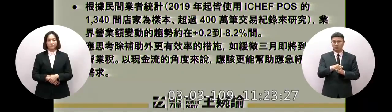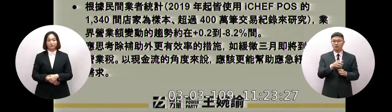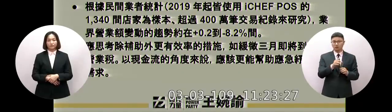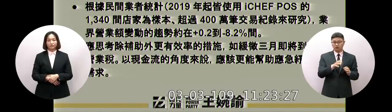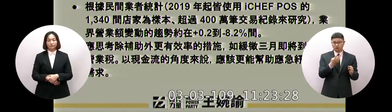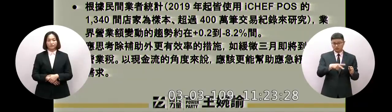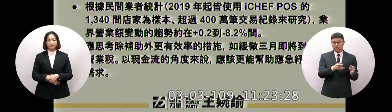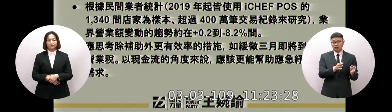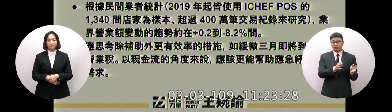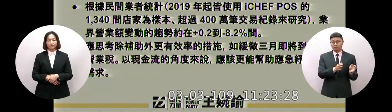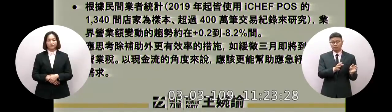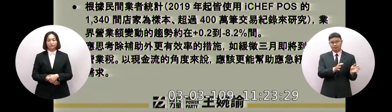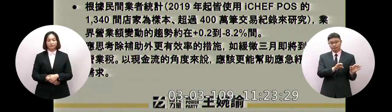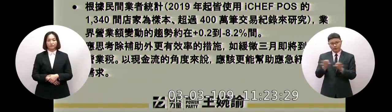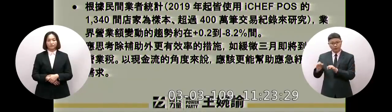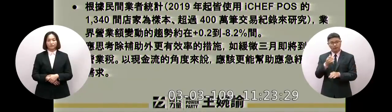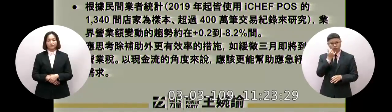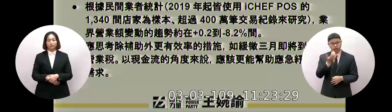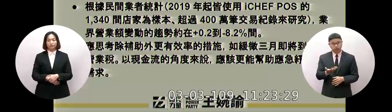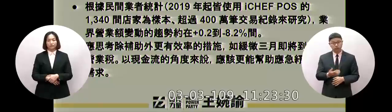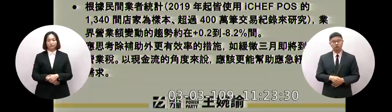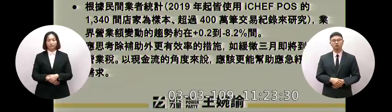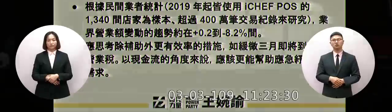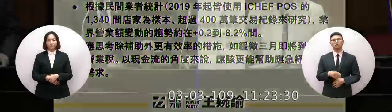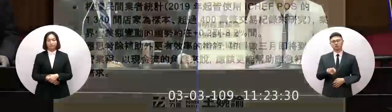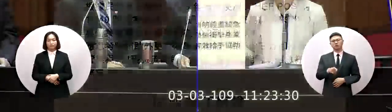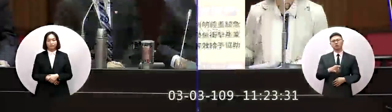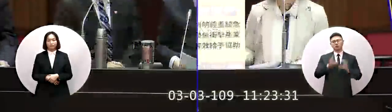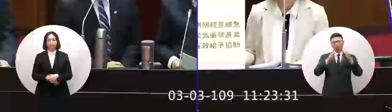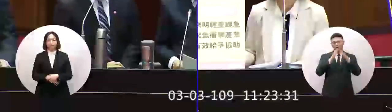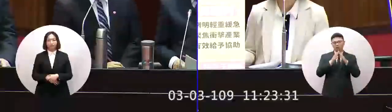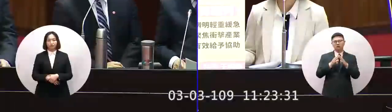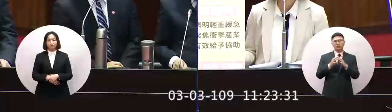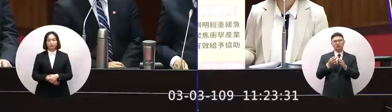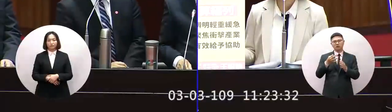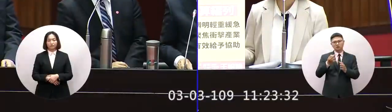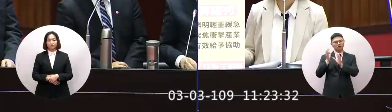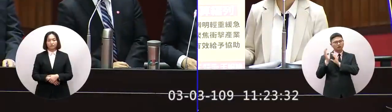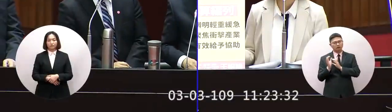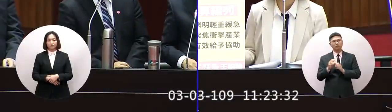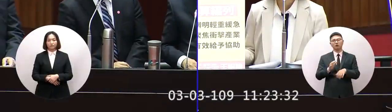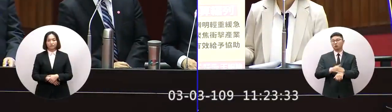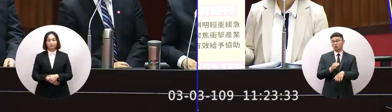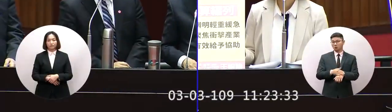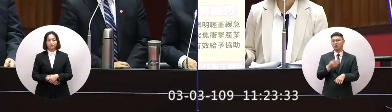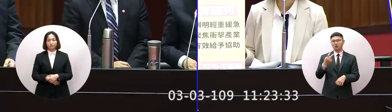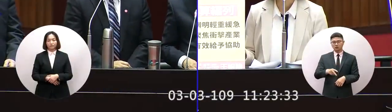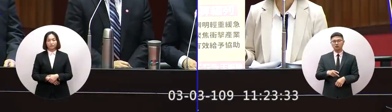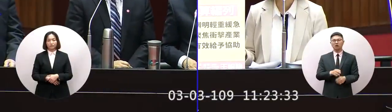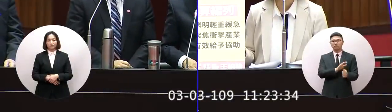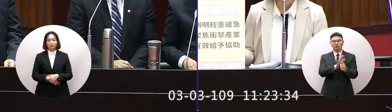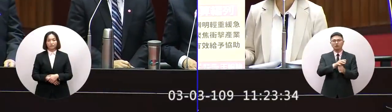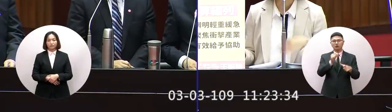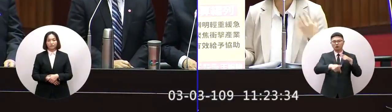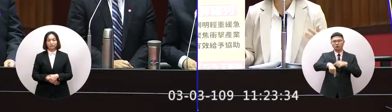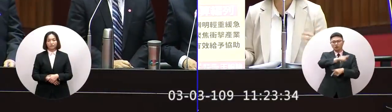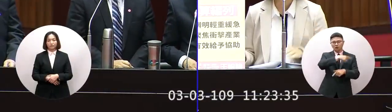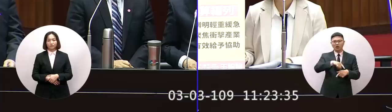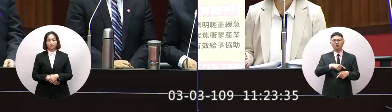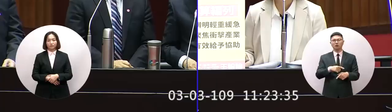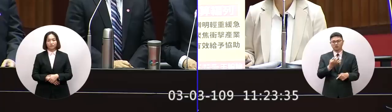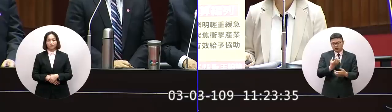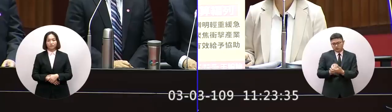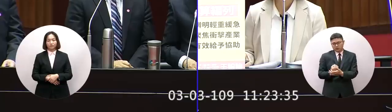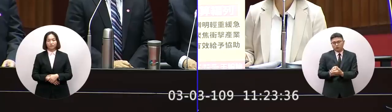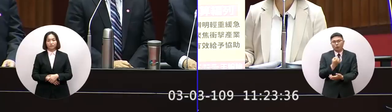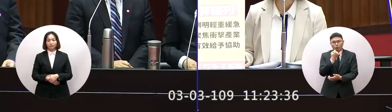来处理？因为这样子其实不会增加国家的财税负担、国家的财政负担，但是又可以协助他们促使现金流的保存，让